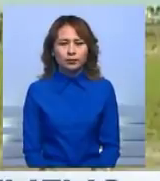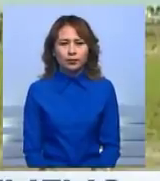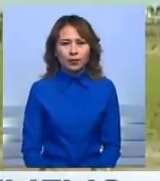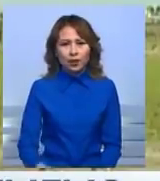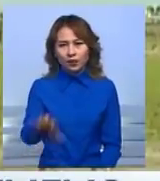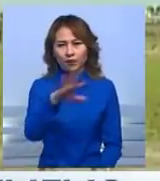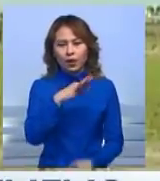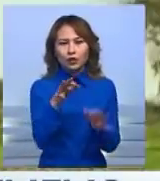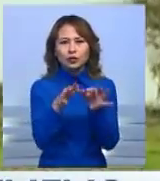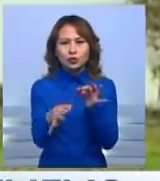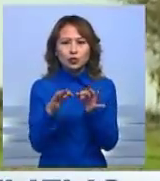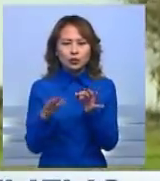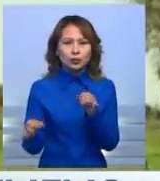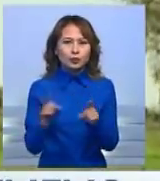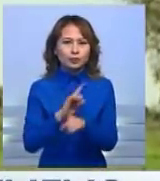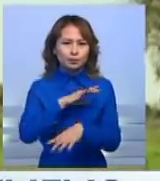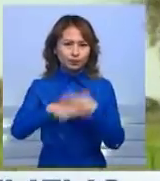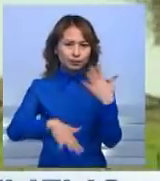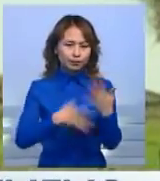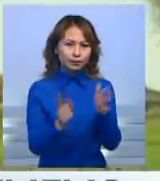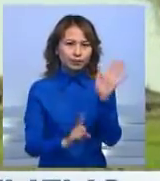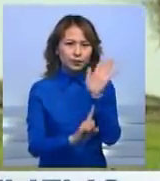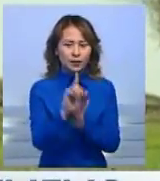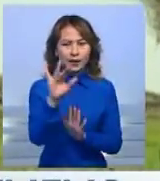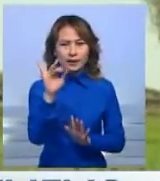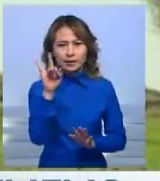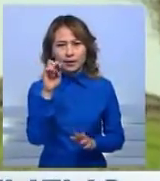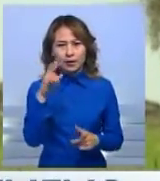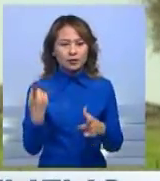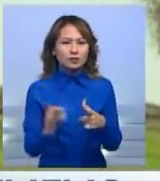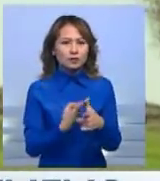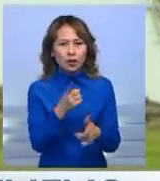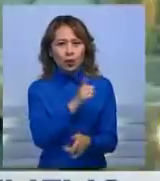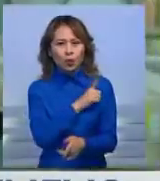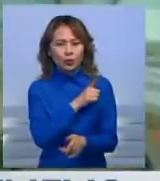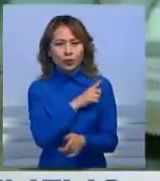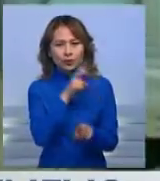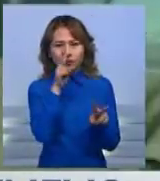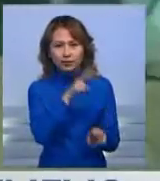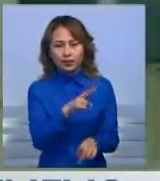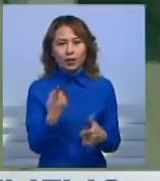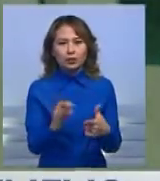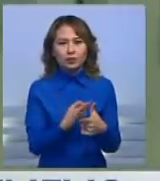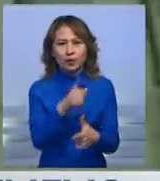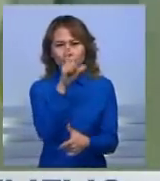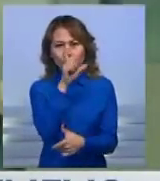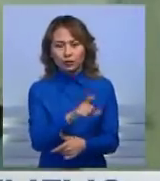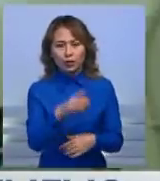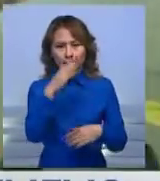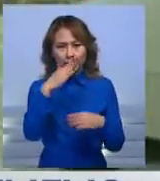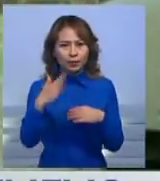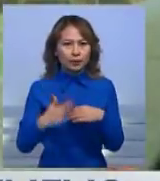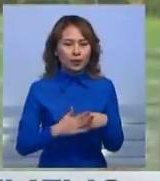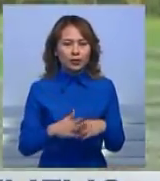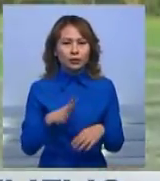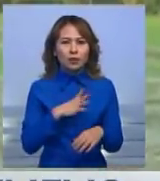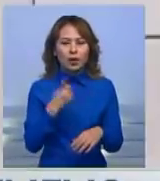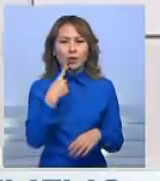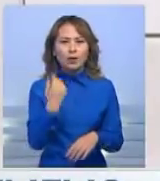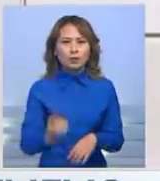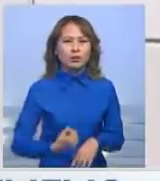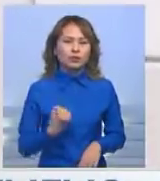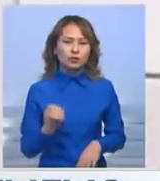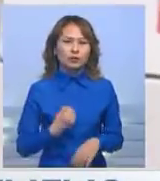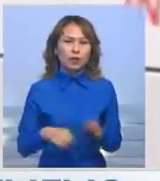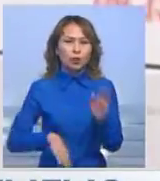Барлығы шекарадағы қаскүнемдіктен басталды. Израильдік күзет қауіпсіздік қақпасында ілініп тұрған күдікті жалауға жақындады. Бір сарбаздың жалауға